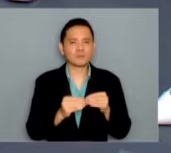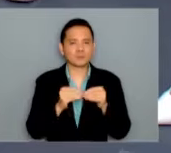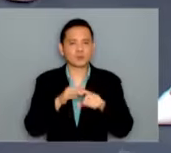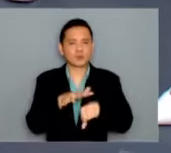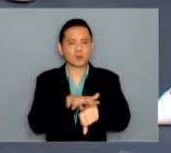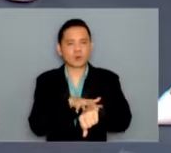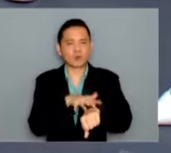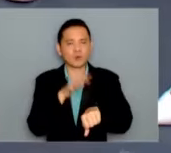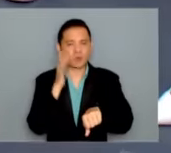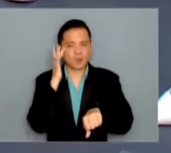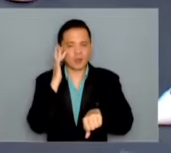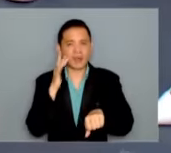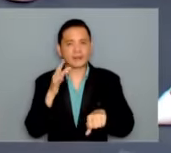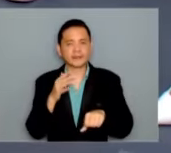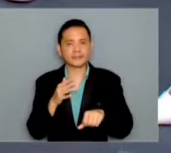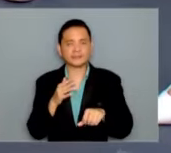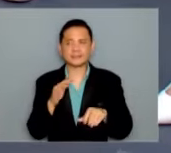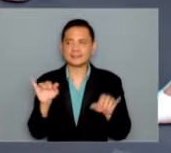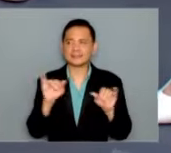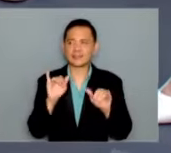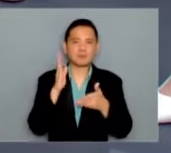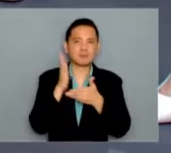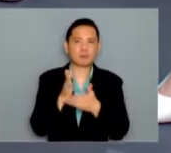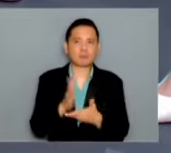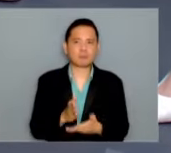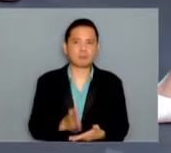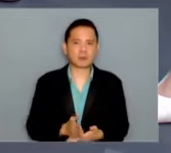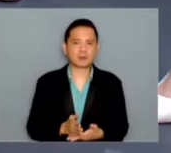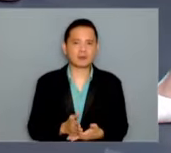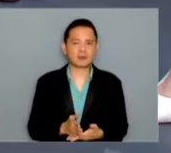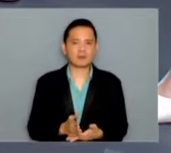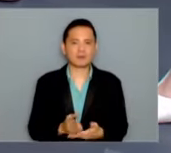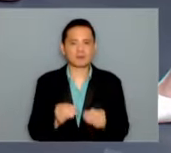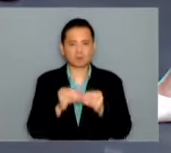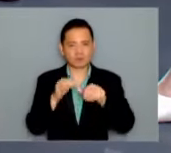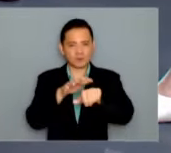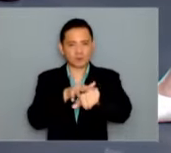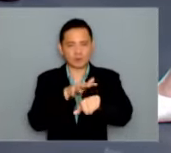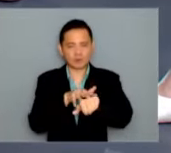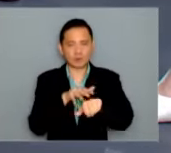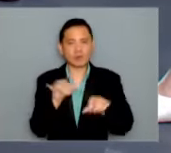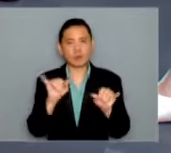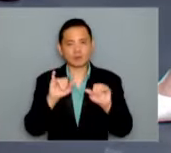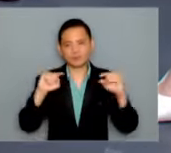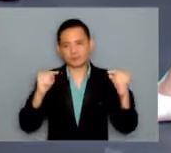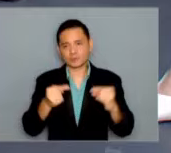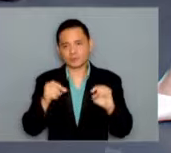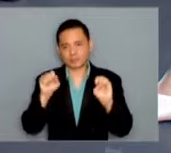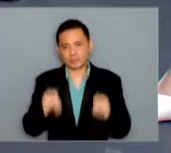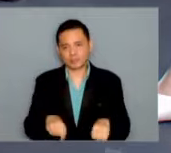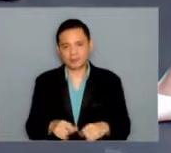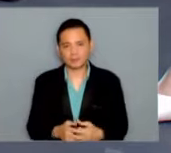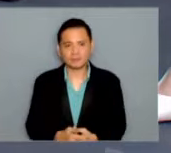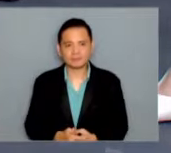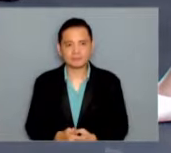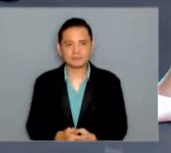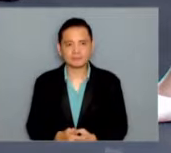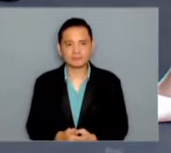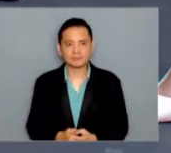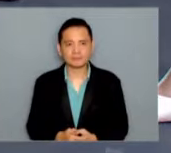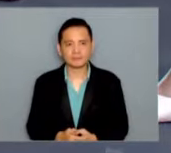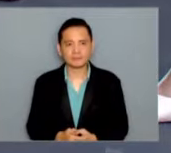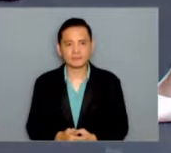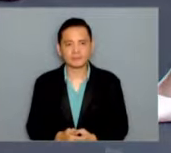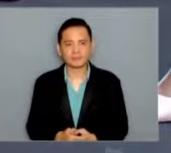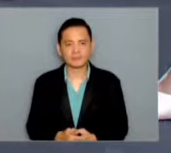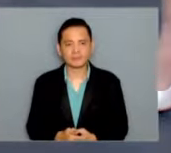point. At saka nag-overstride ka. Dapat, no? So, mas mabagal siya. At saka mas prone siya sa injury. Bakit pagka umuwi ako ng late, ganun ang